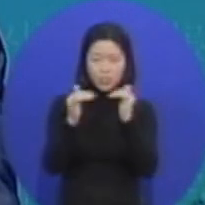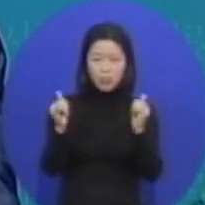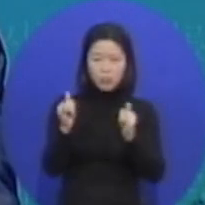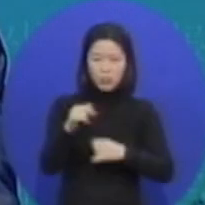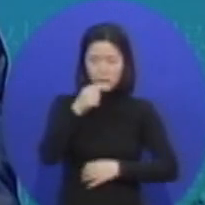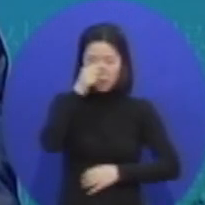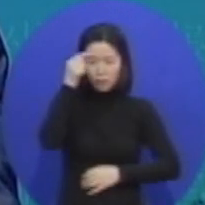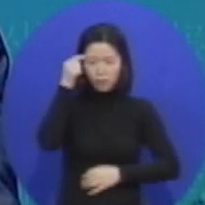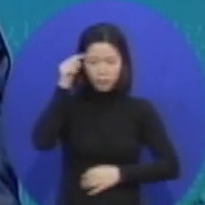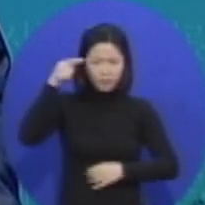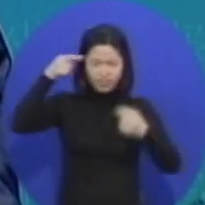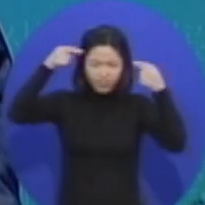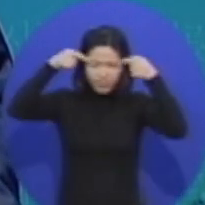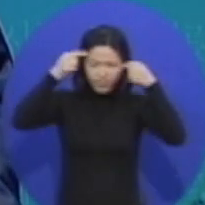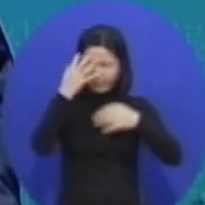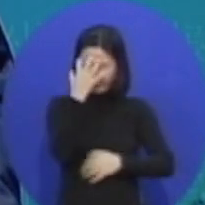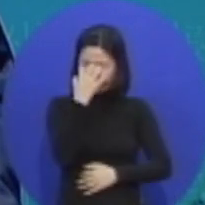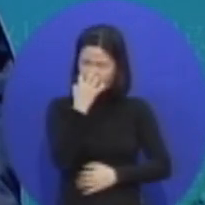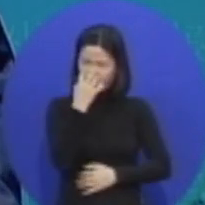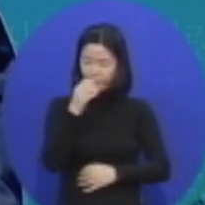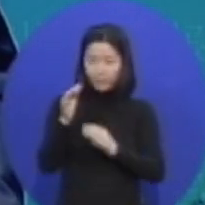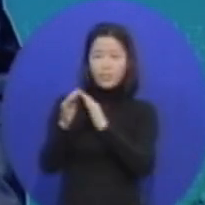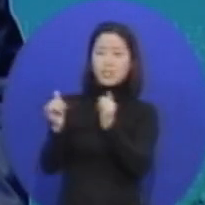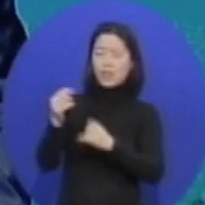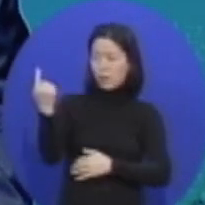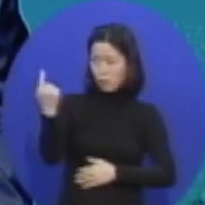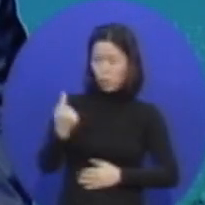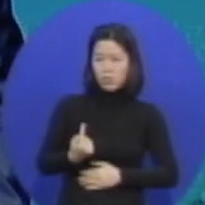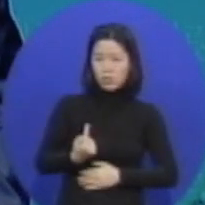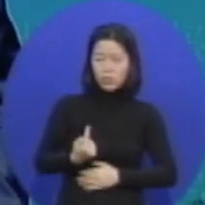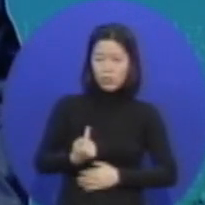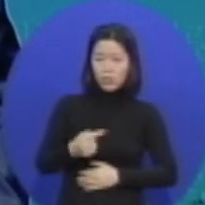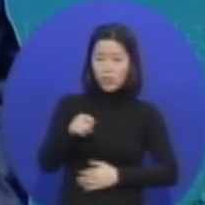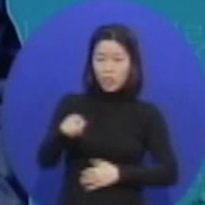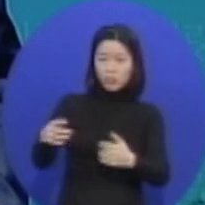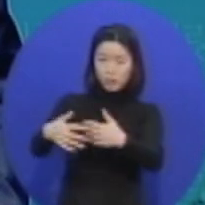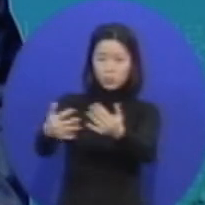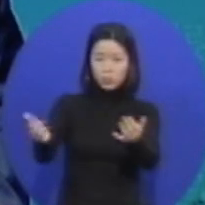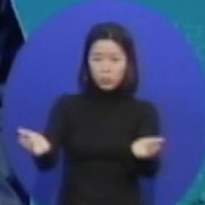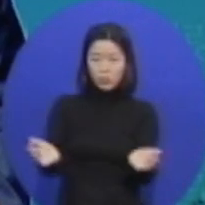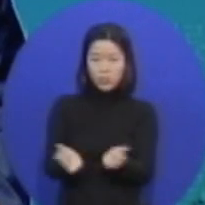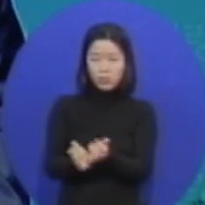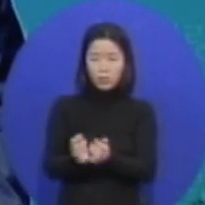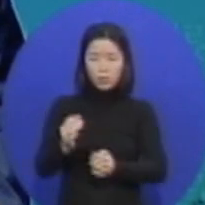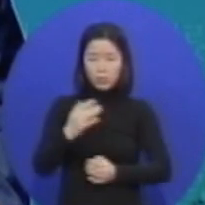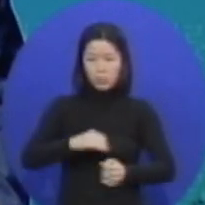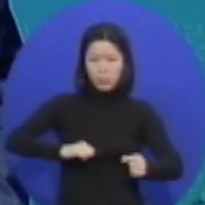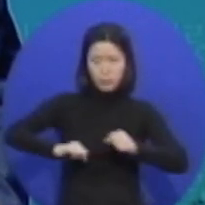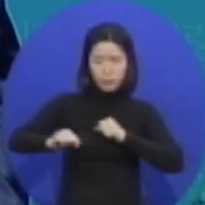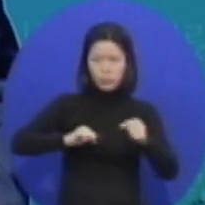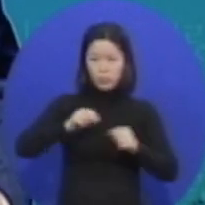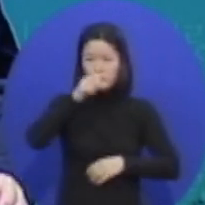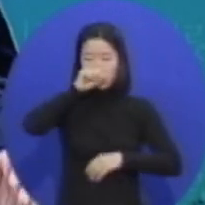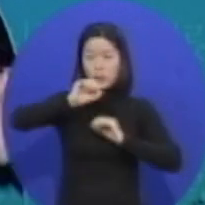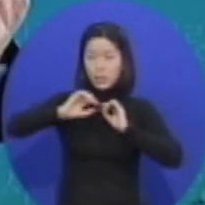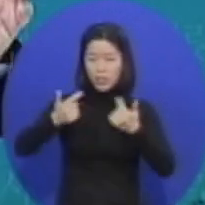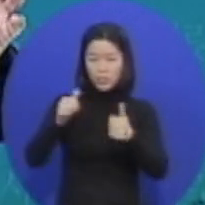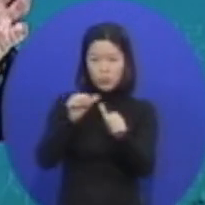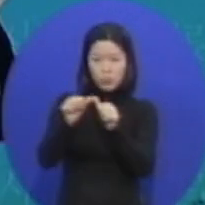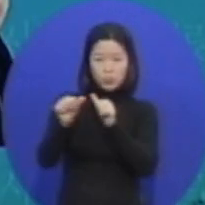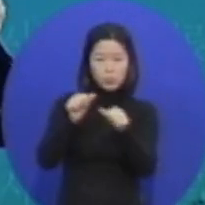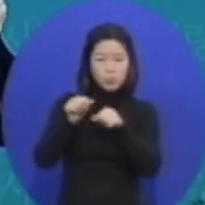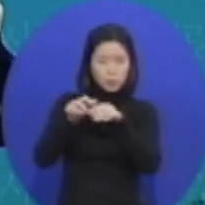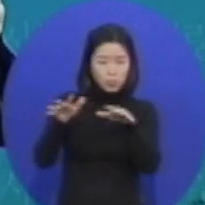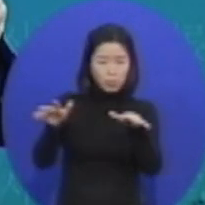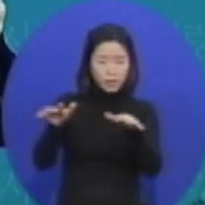눈살이 찌푸려지는 사람이었습니다 그 동네에서 품행이 좋지 않기로 소문난 마리아